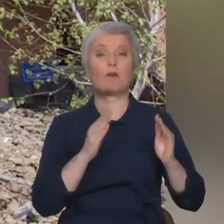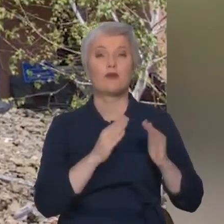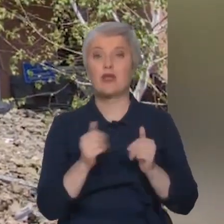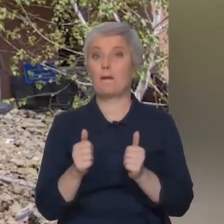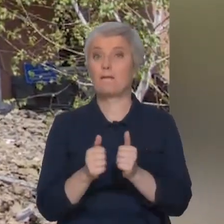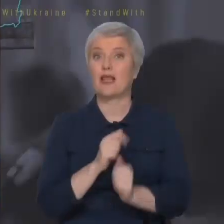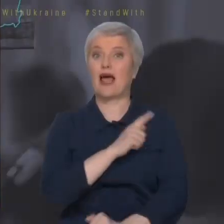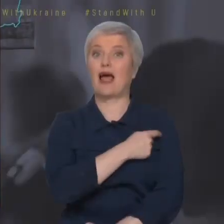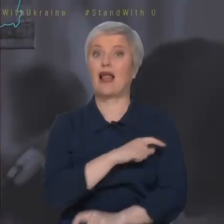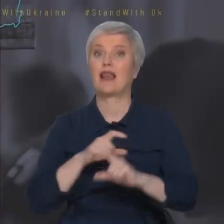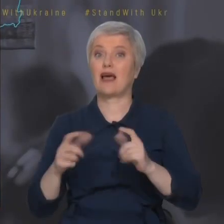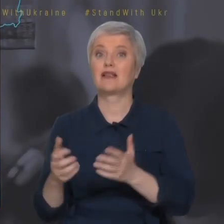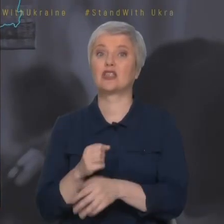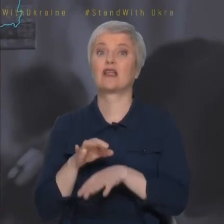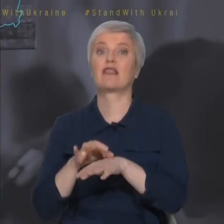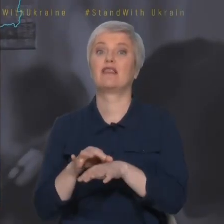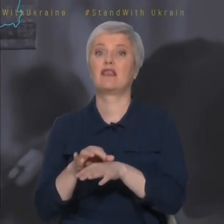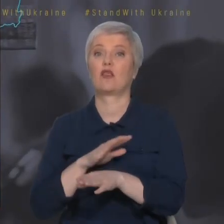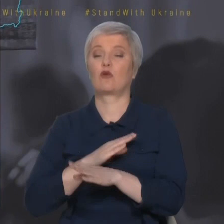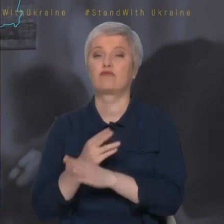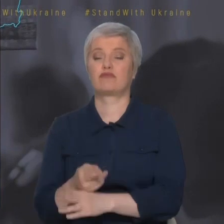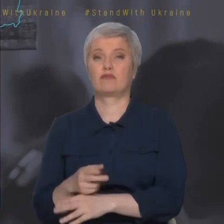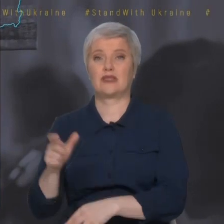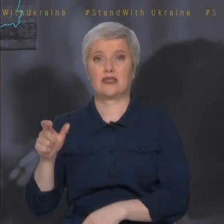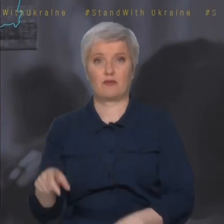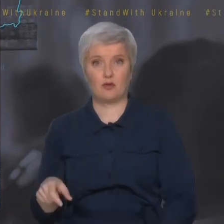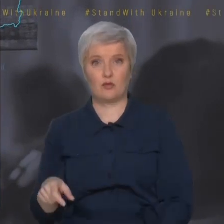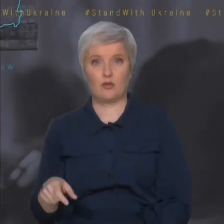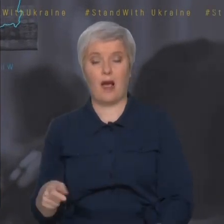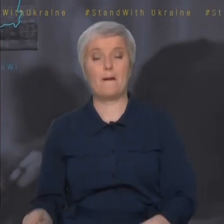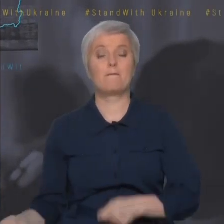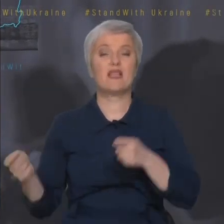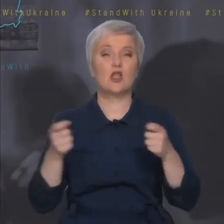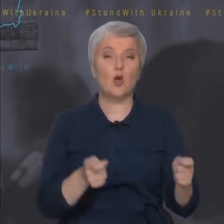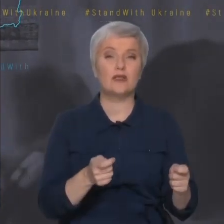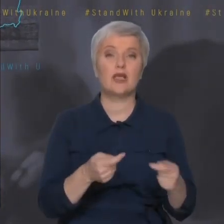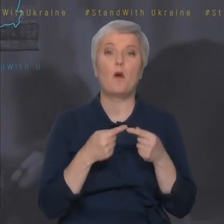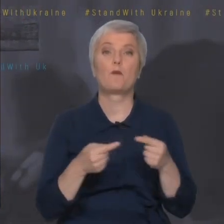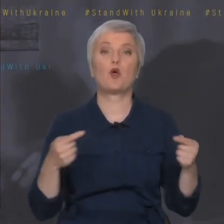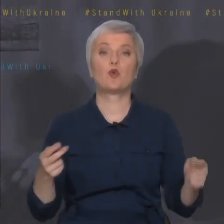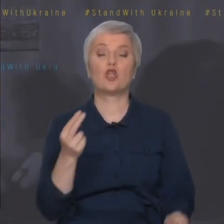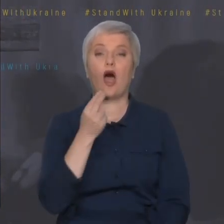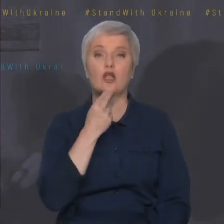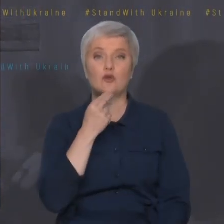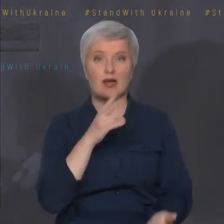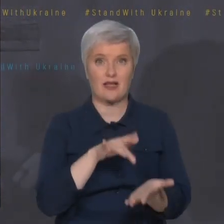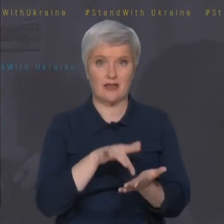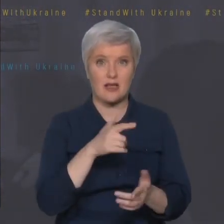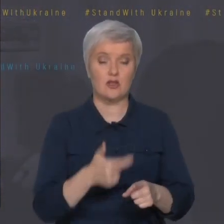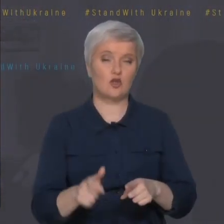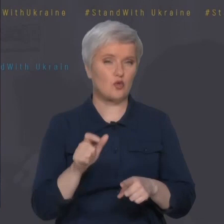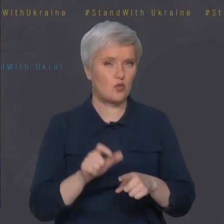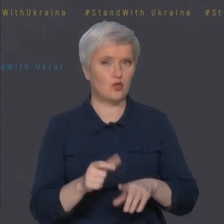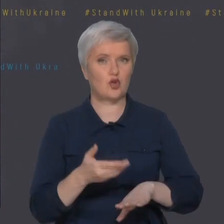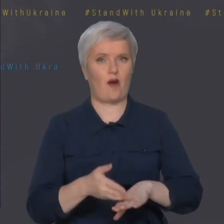загиблого цивільного. Підвозяться продукти харчування на центр. Дуже важко розвозити зараз по районам міста,